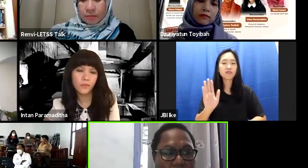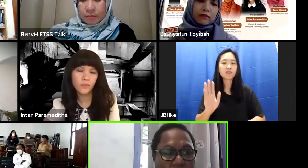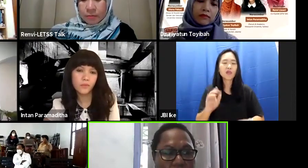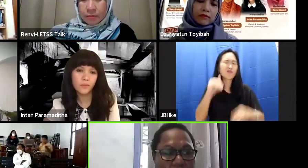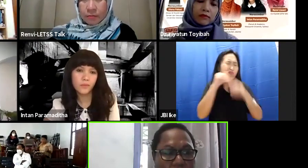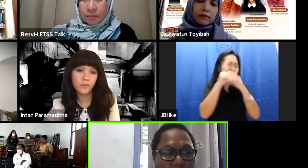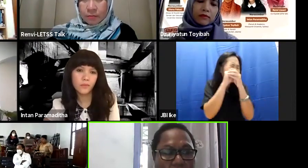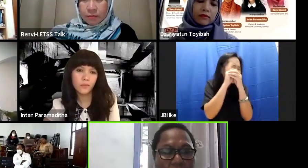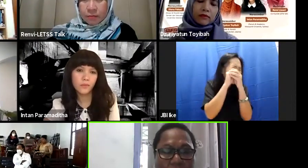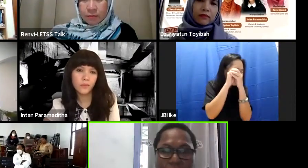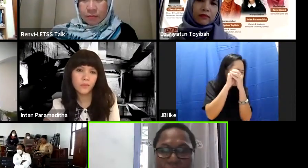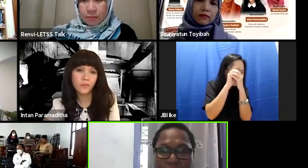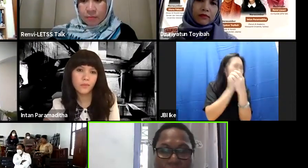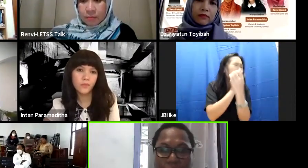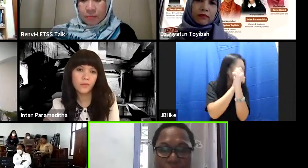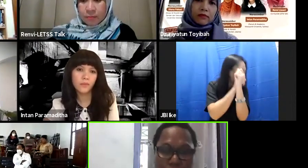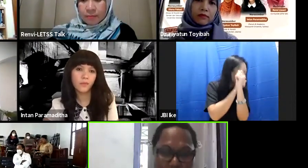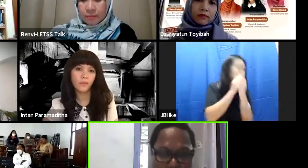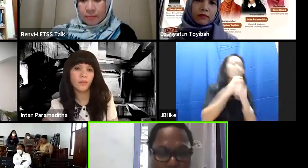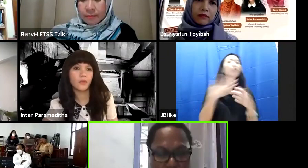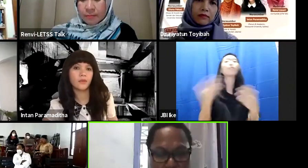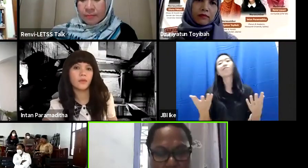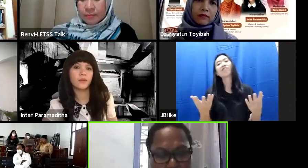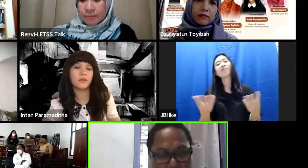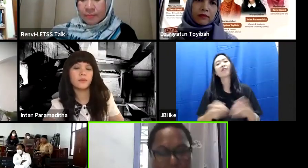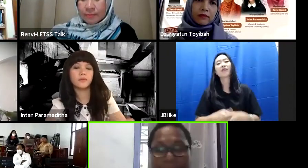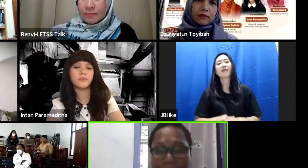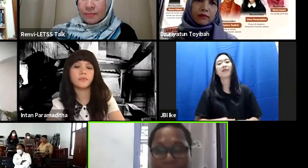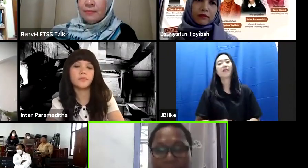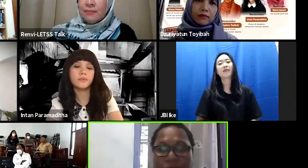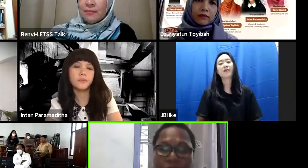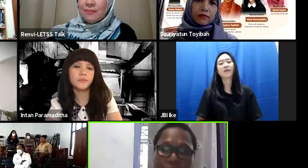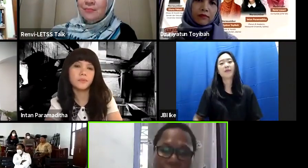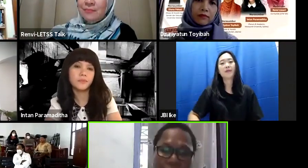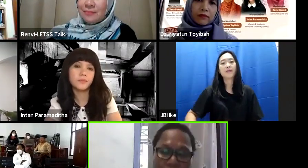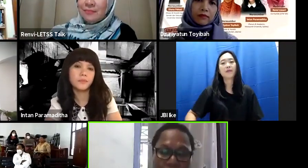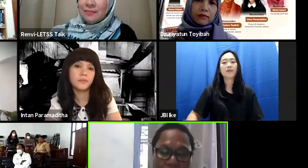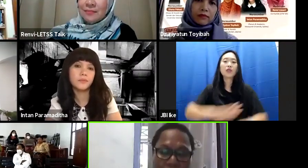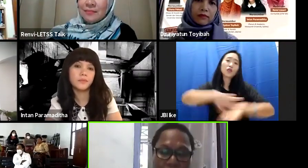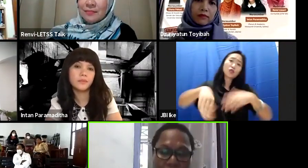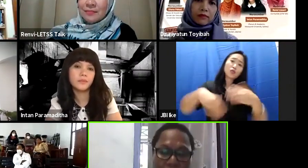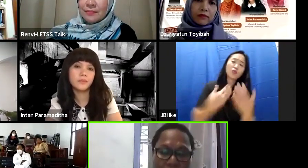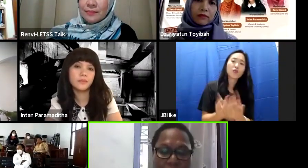tetapi karena ya karena semua saya yakin orang